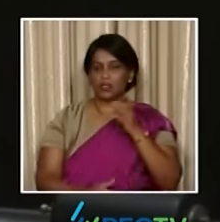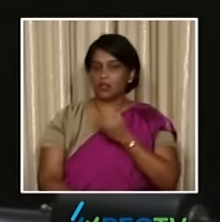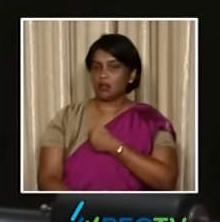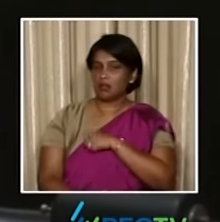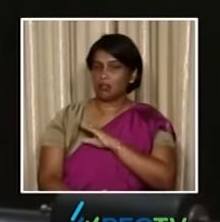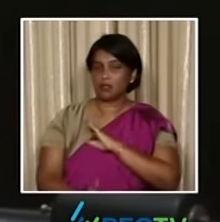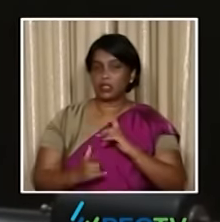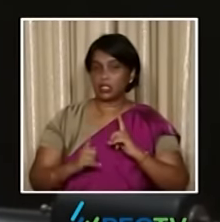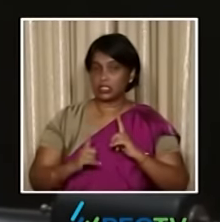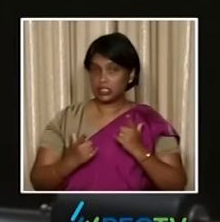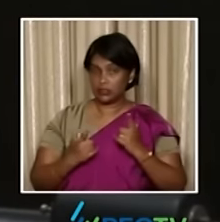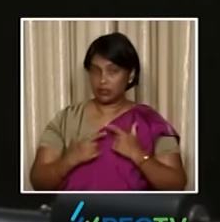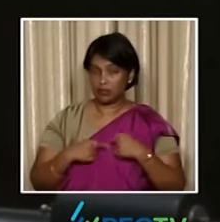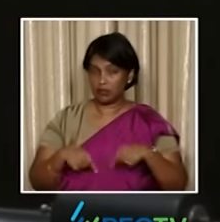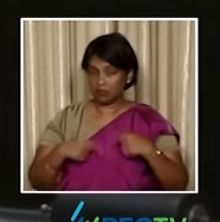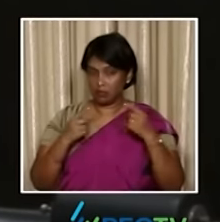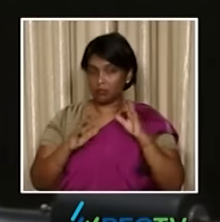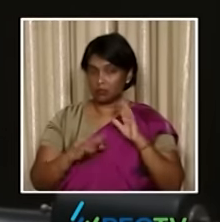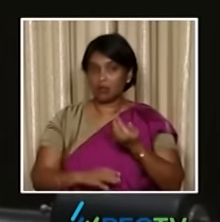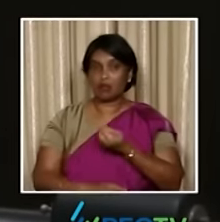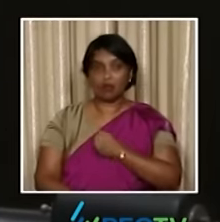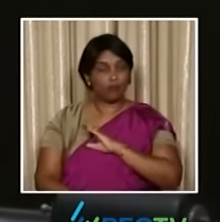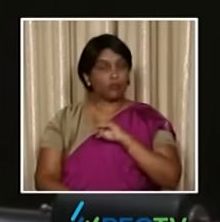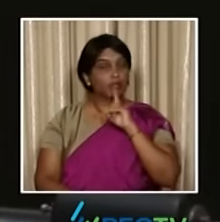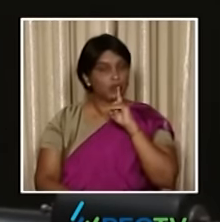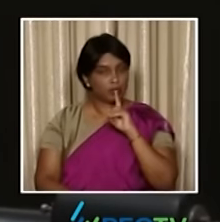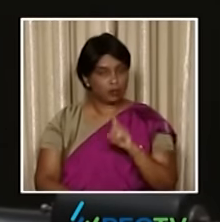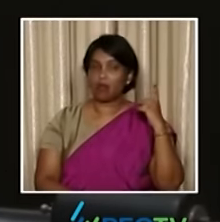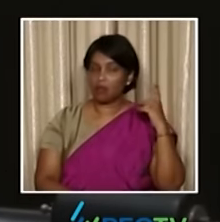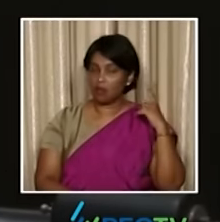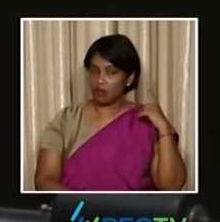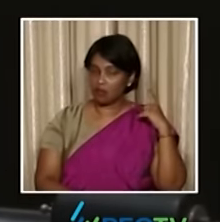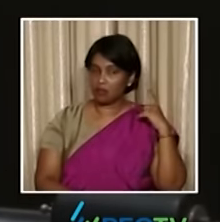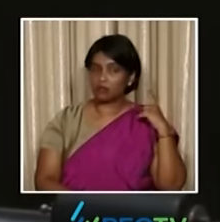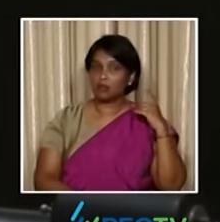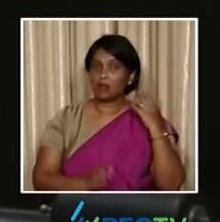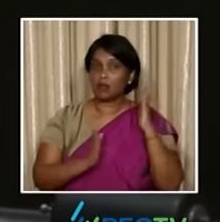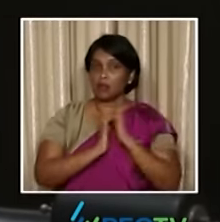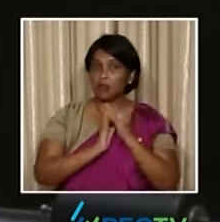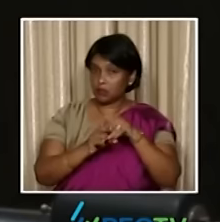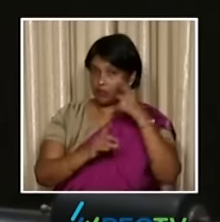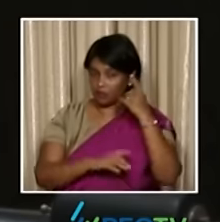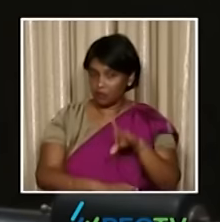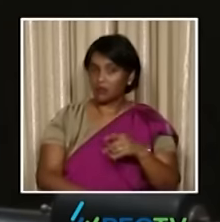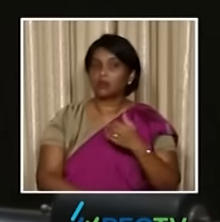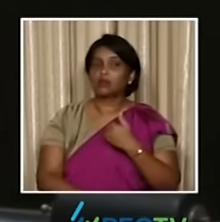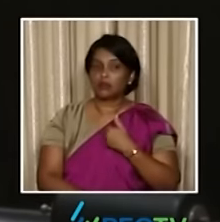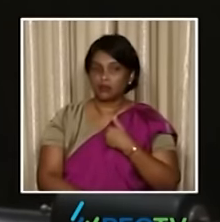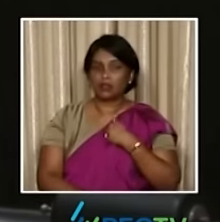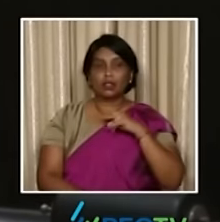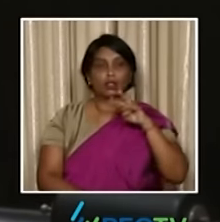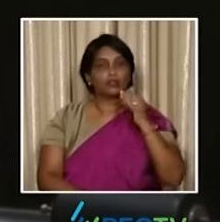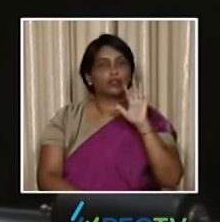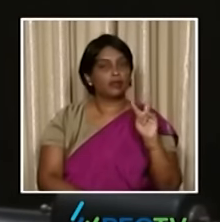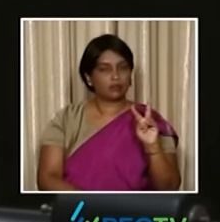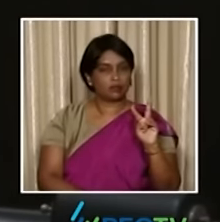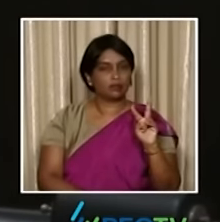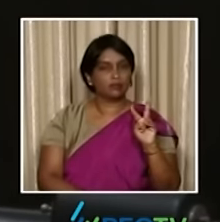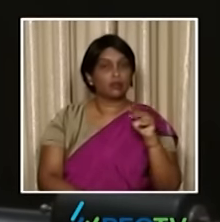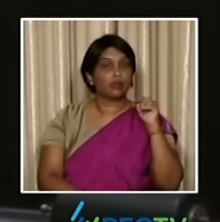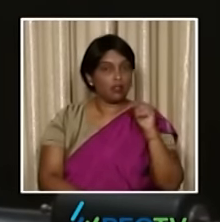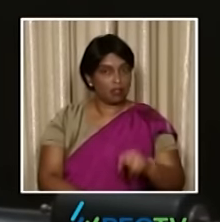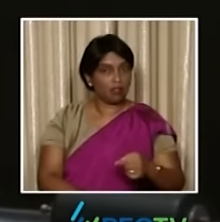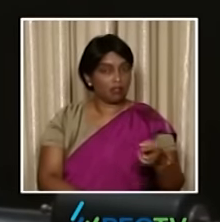උන්වහන්සේගේ ජීවිතයට චද්දනයක් තියෙන බව උන්වහන්සේ කියනවනම් හමුදාව පන්සල තුල තිබීම නිසා අපි මේ 252ම